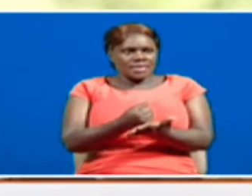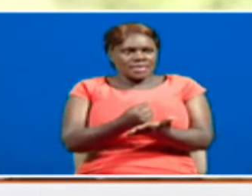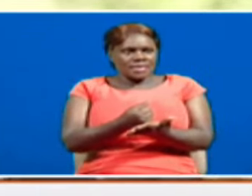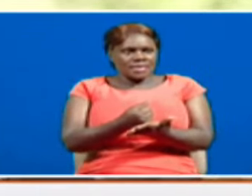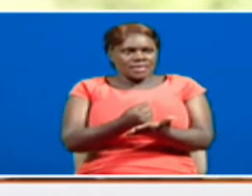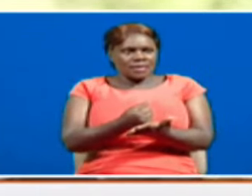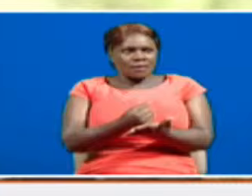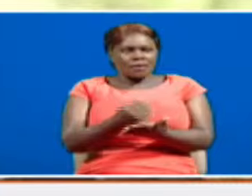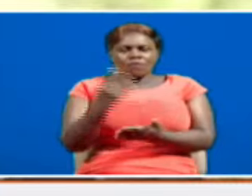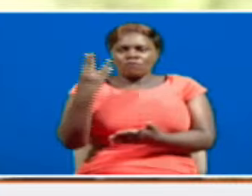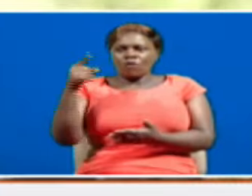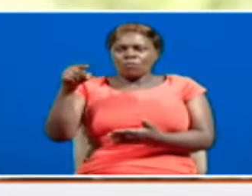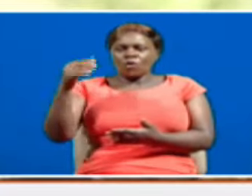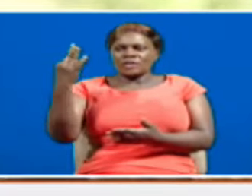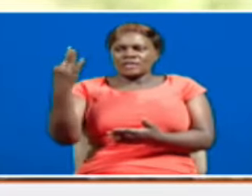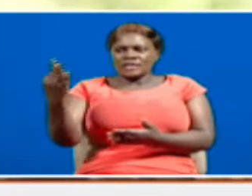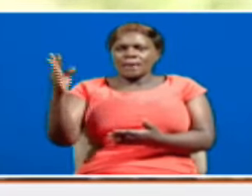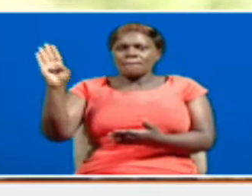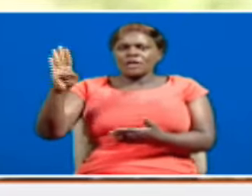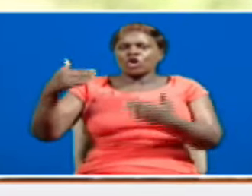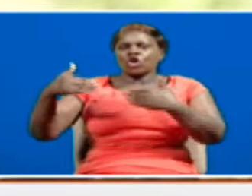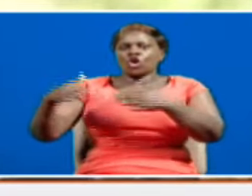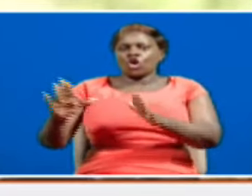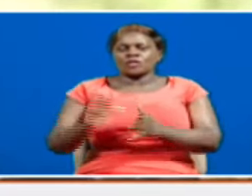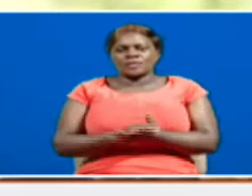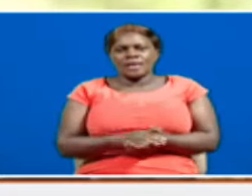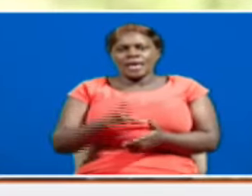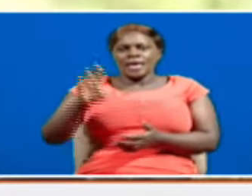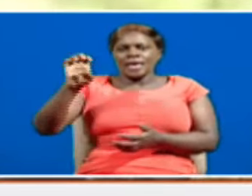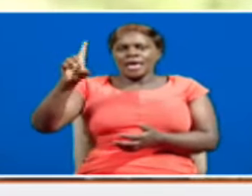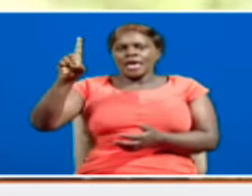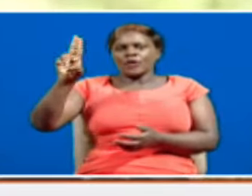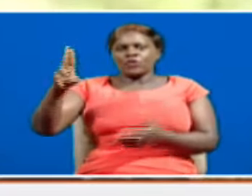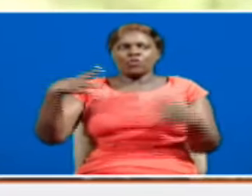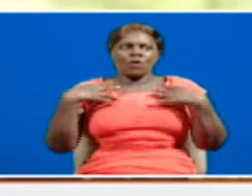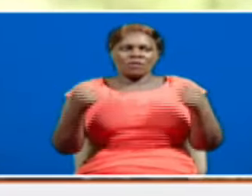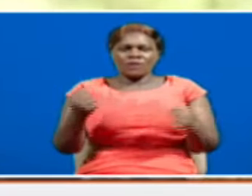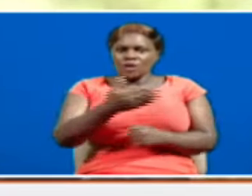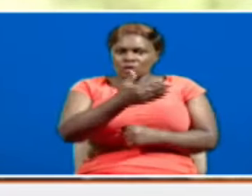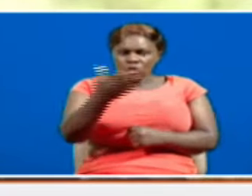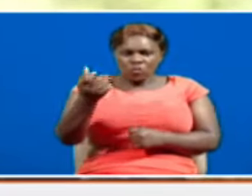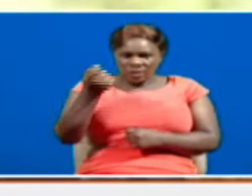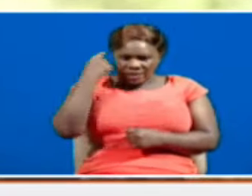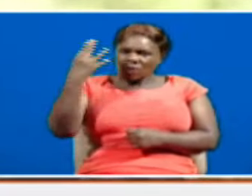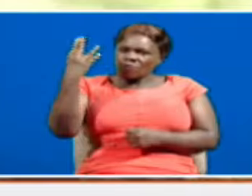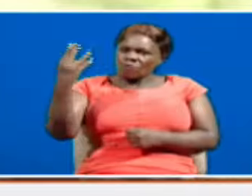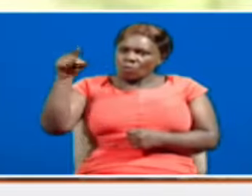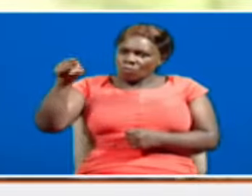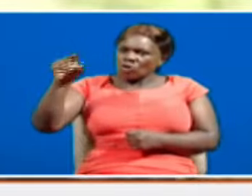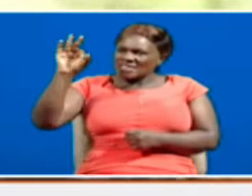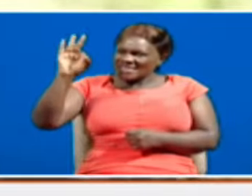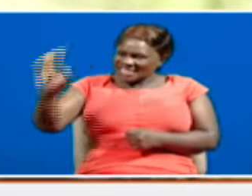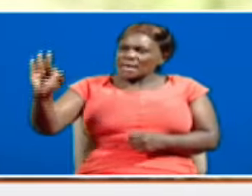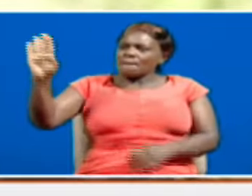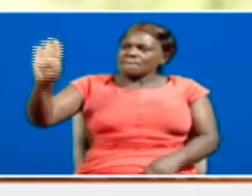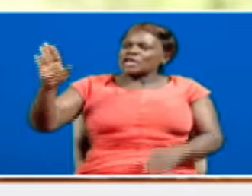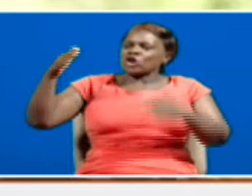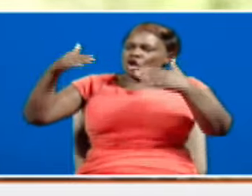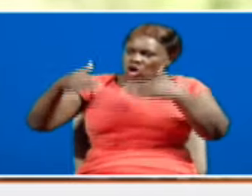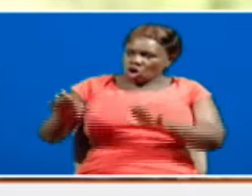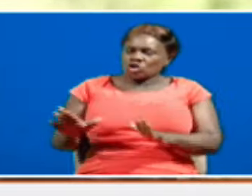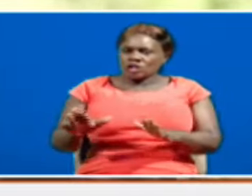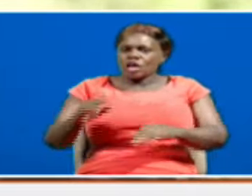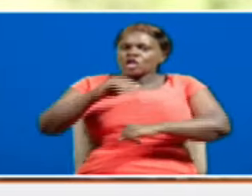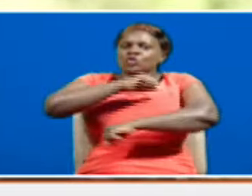Afya, 4.3 billion. Mimi sijui kama mko mnashika 4.3 billion.